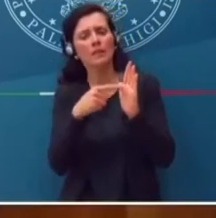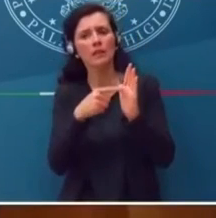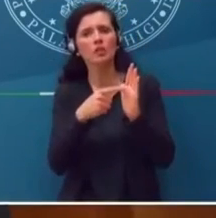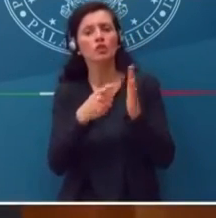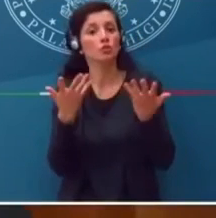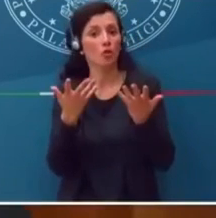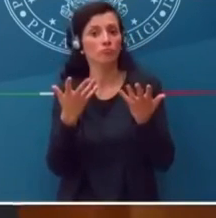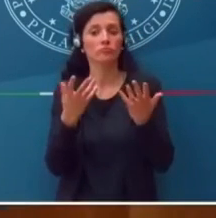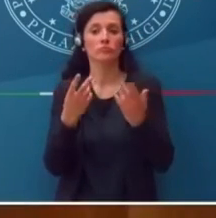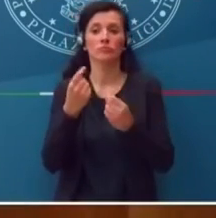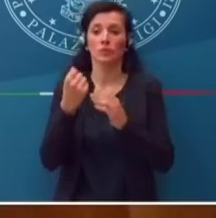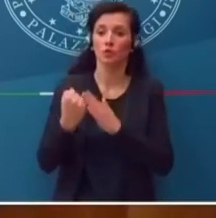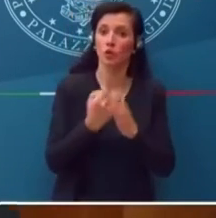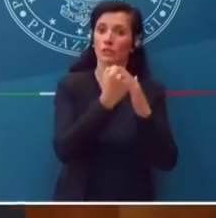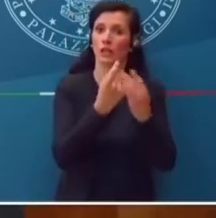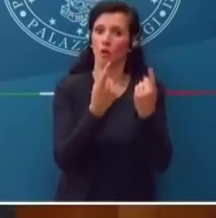economici